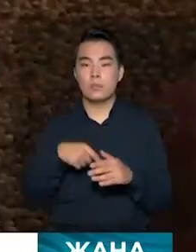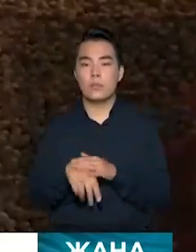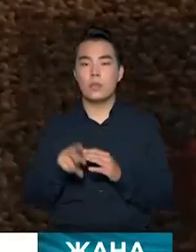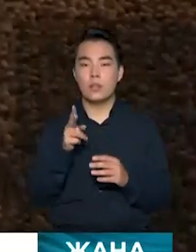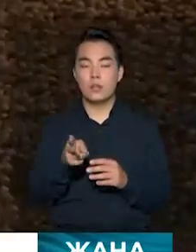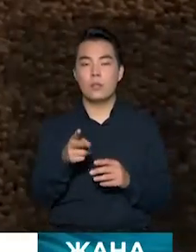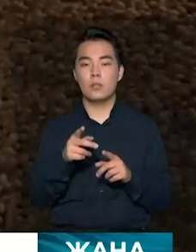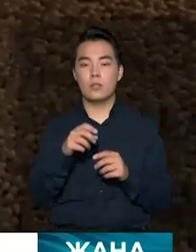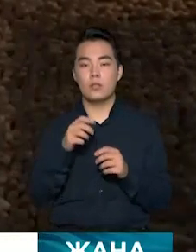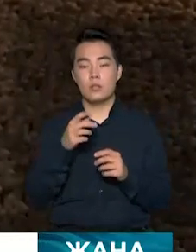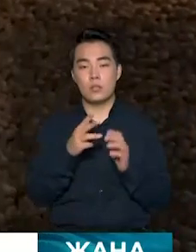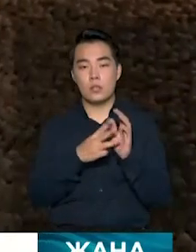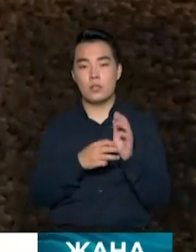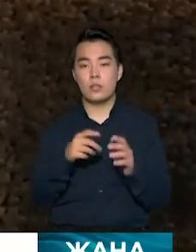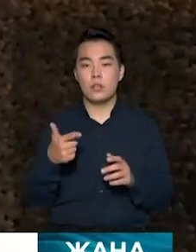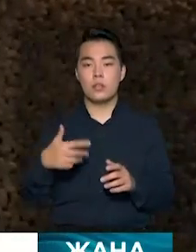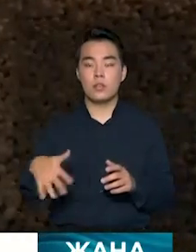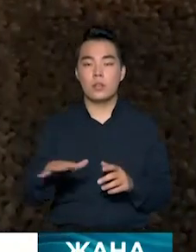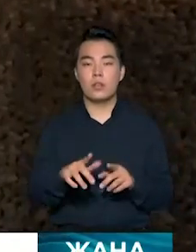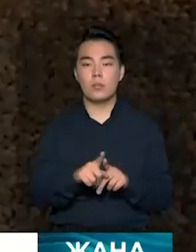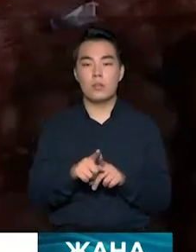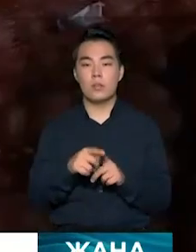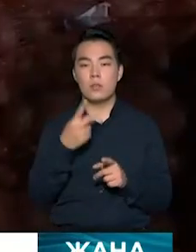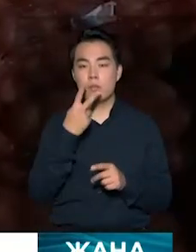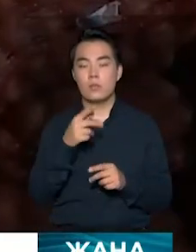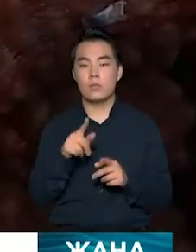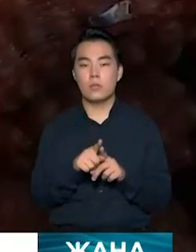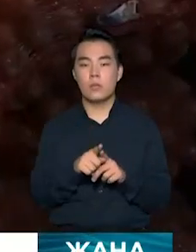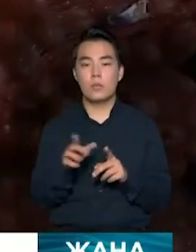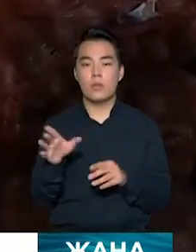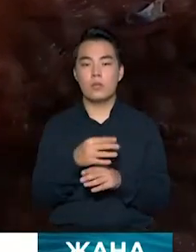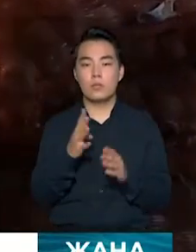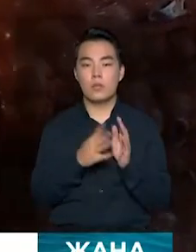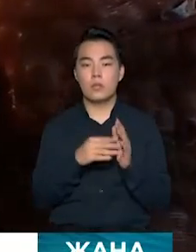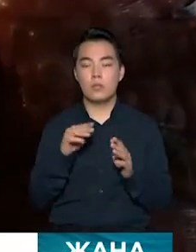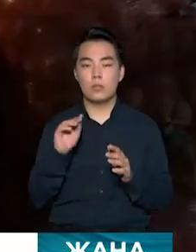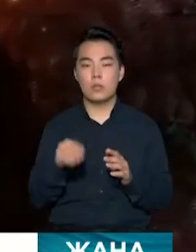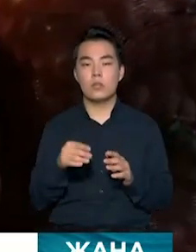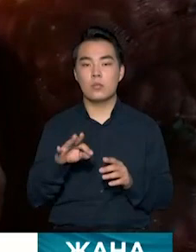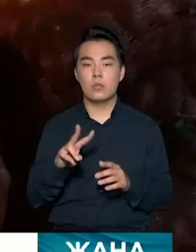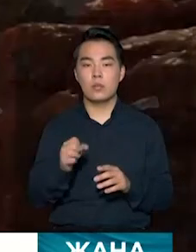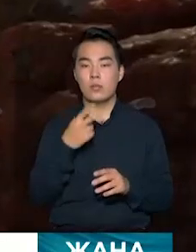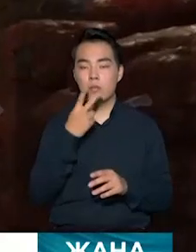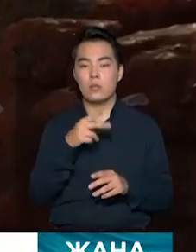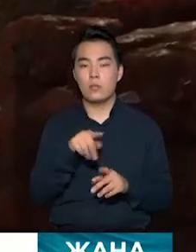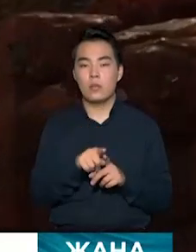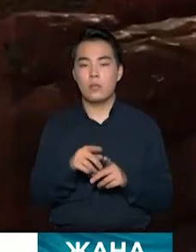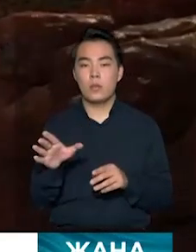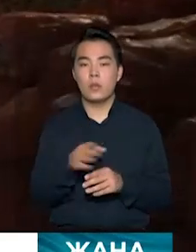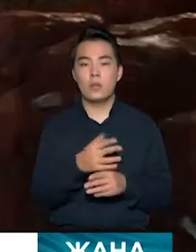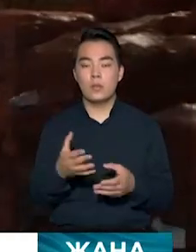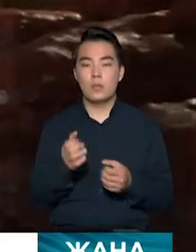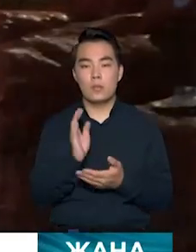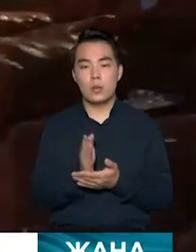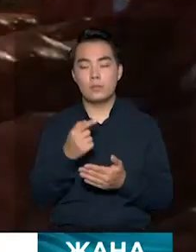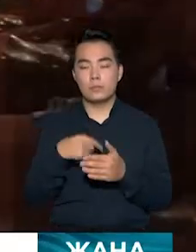2708 гектарға картоп егілген. Қазір аудандағы жалпы сыйымдылығы 9000 тонналық 10 қоймада өнім толығымен сақталуда.